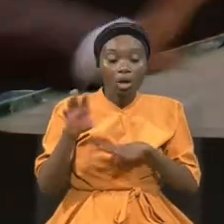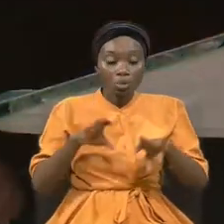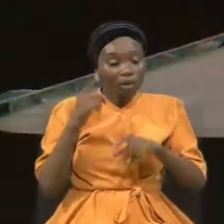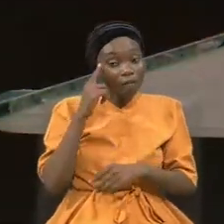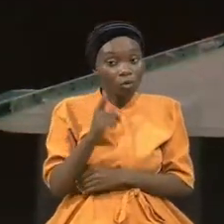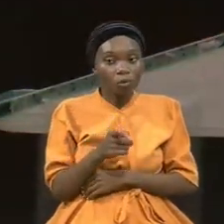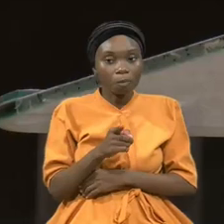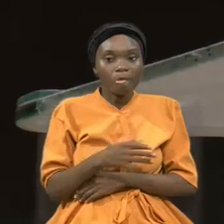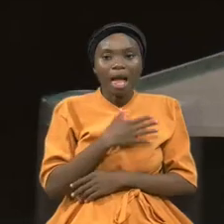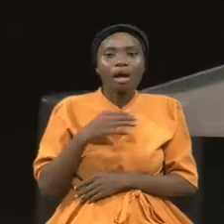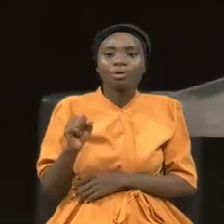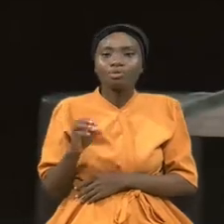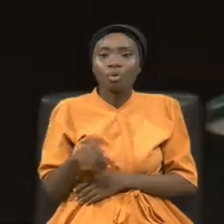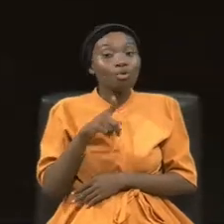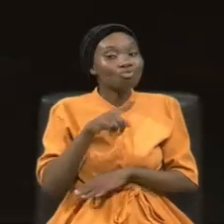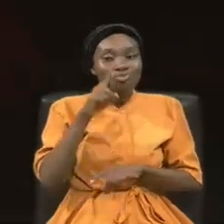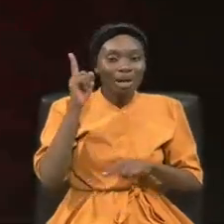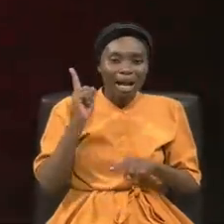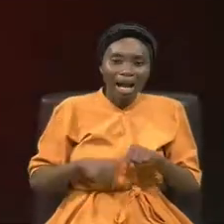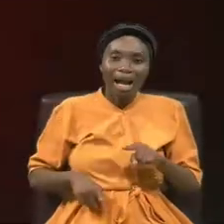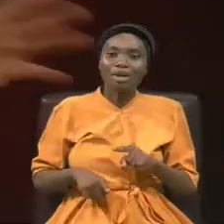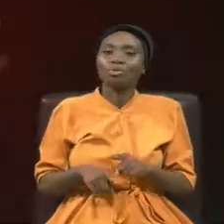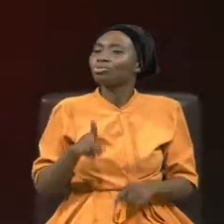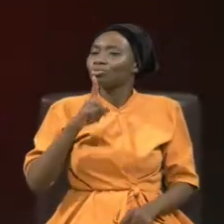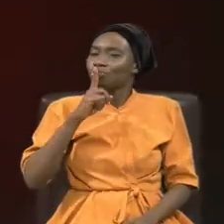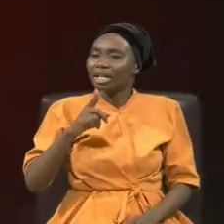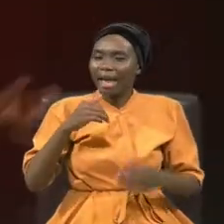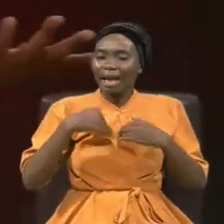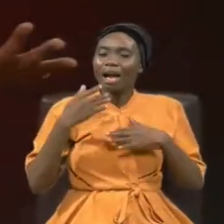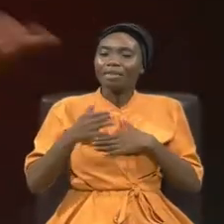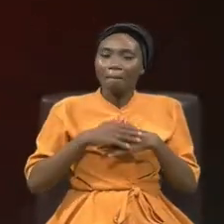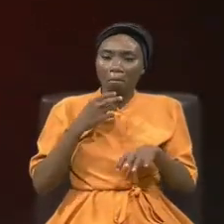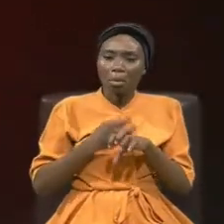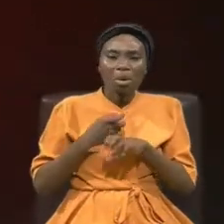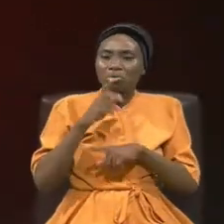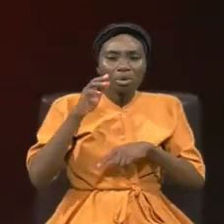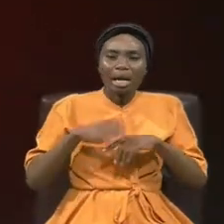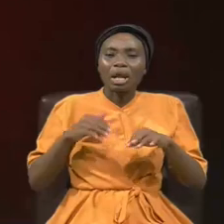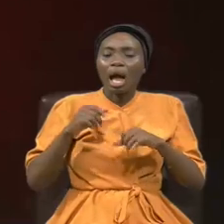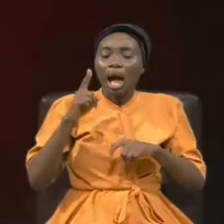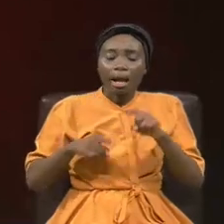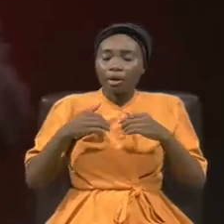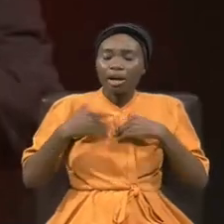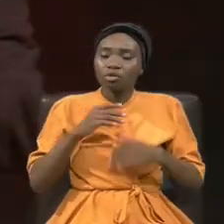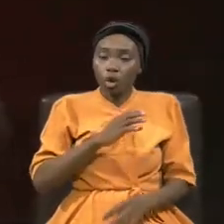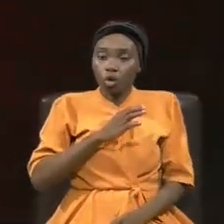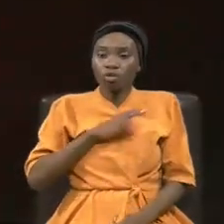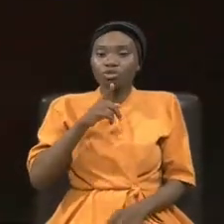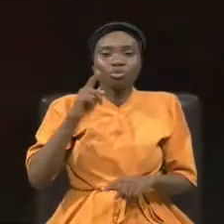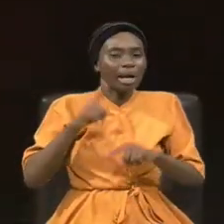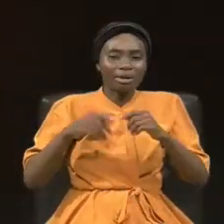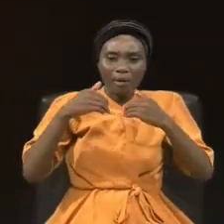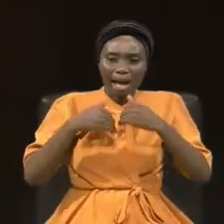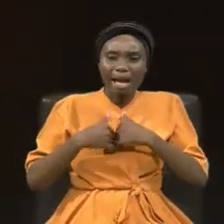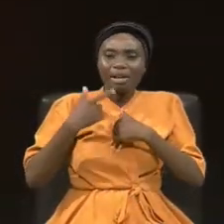font, et à cause de cela, tu ne peux pas réellement avoir l'épine dorsale, tu ne peux pas avoir le